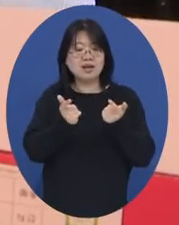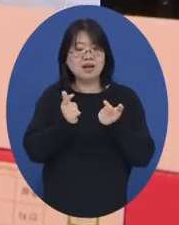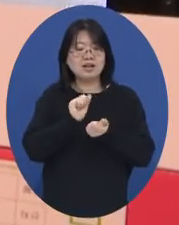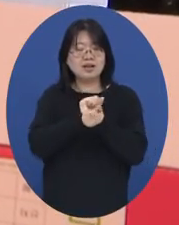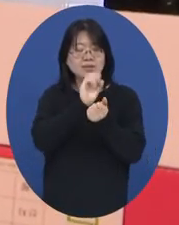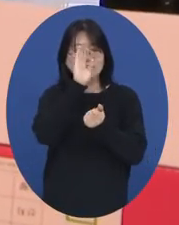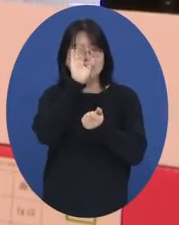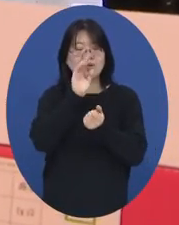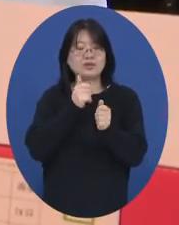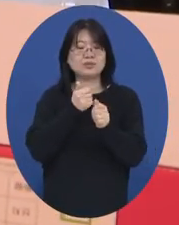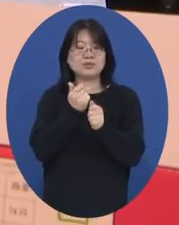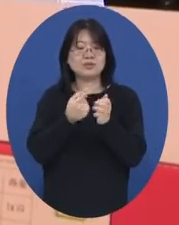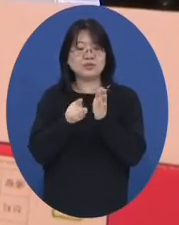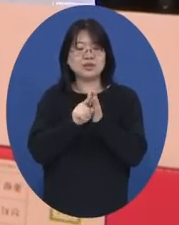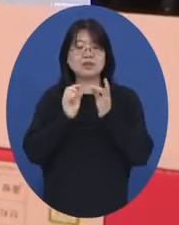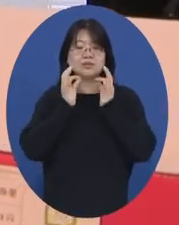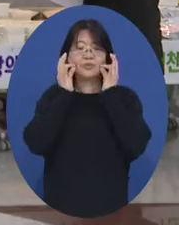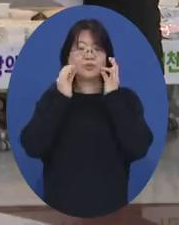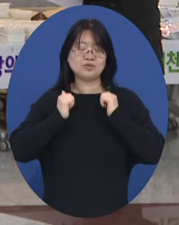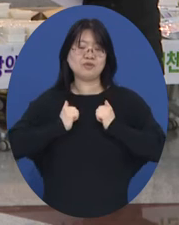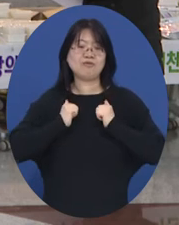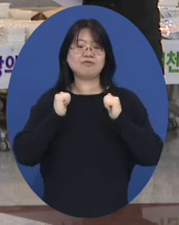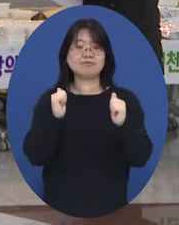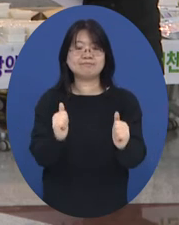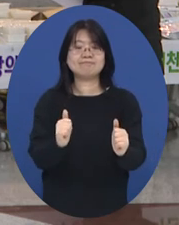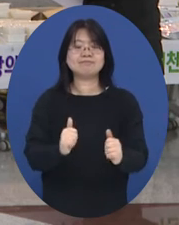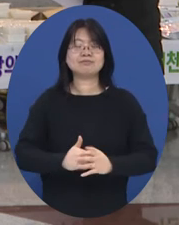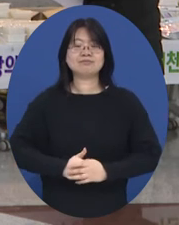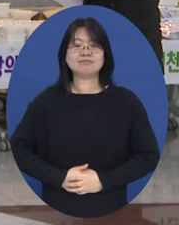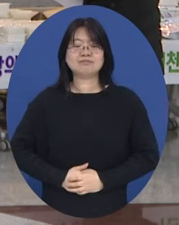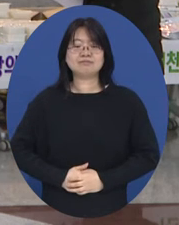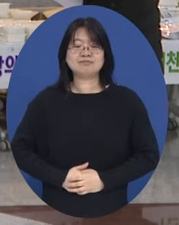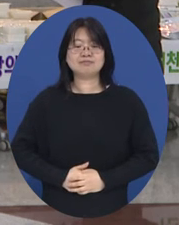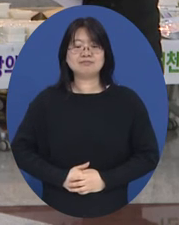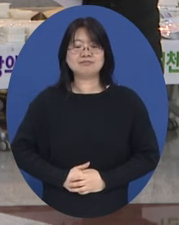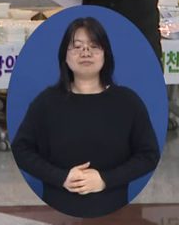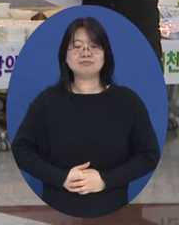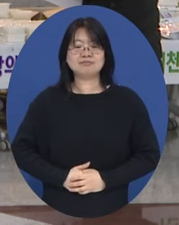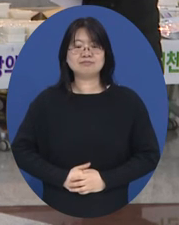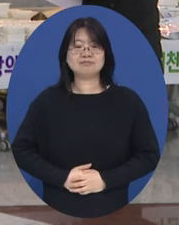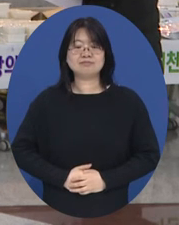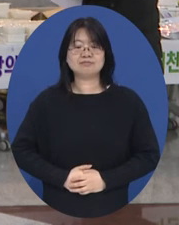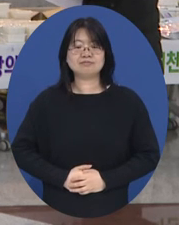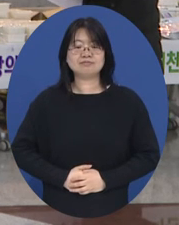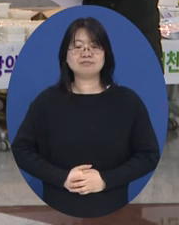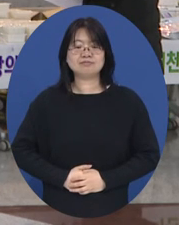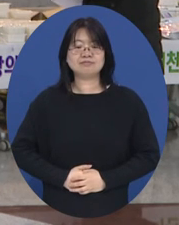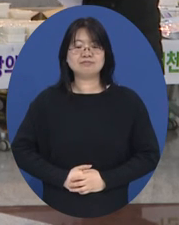감염병 극복을 위한 노력을 다하고 있습니다. 경기 CCTV 최창순입니다.